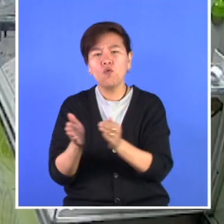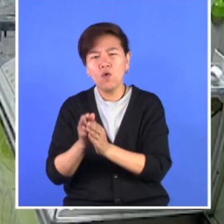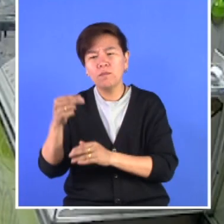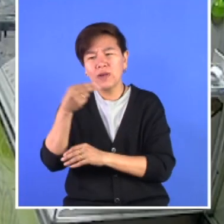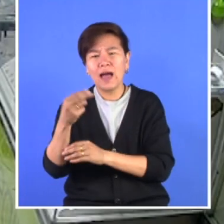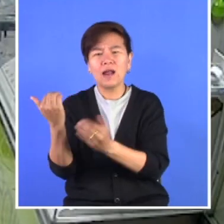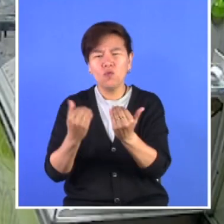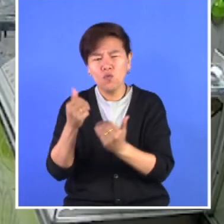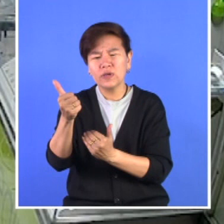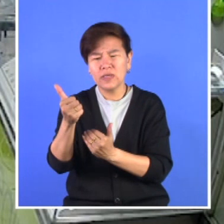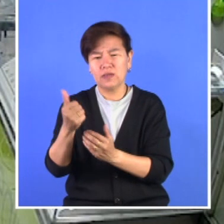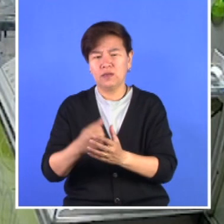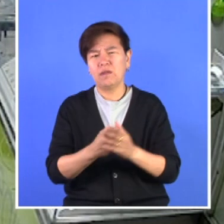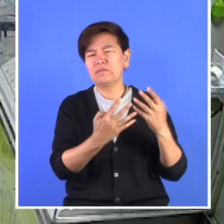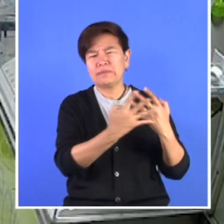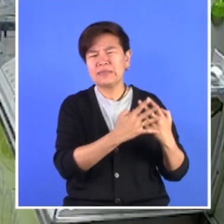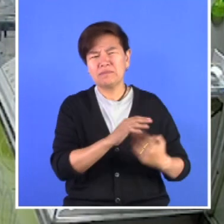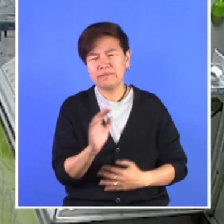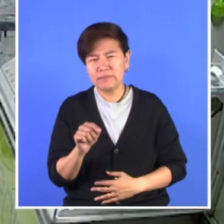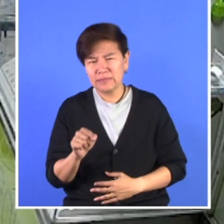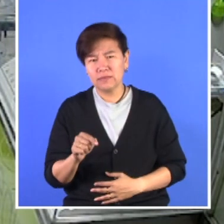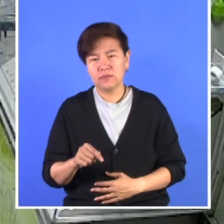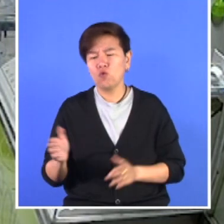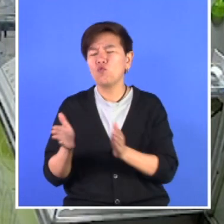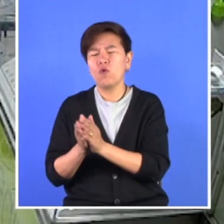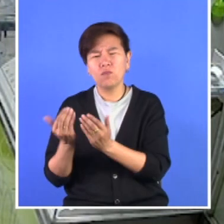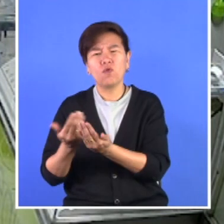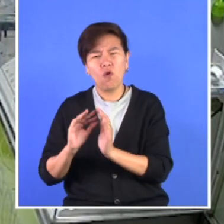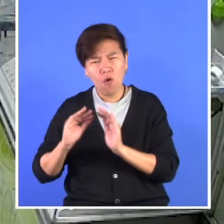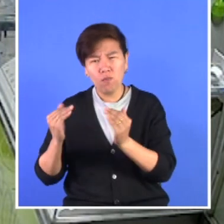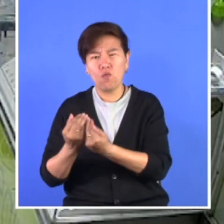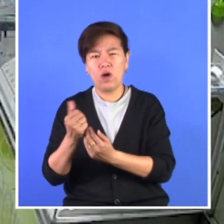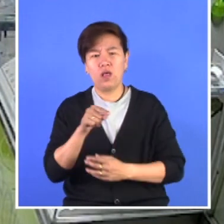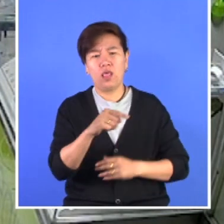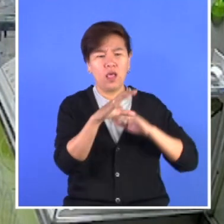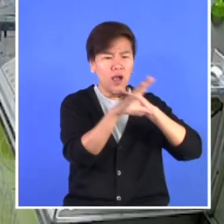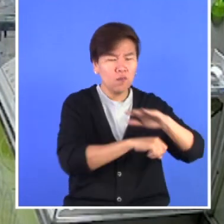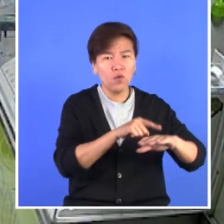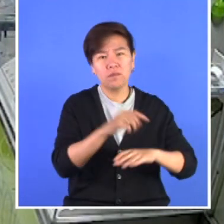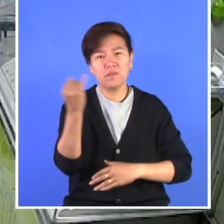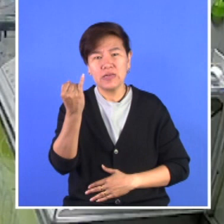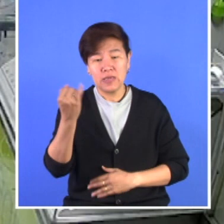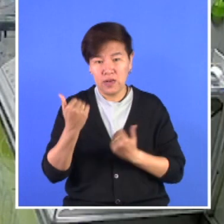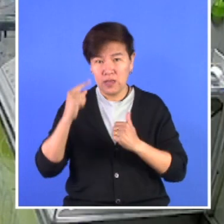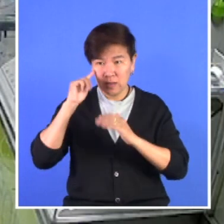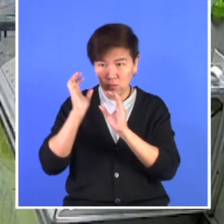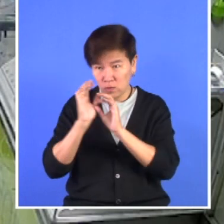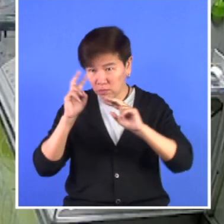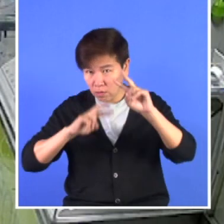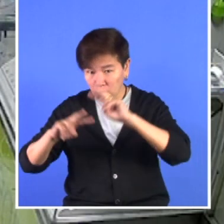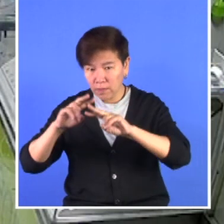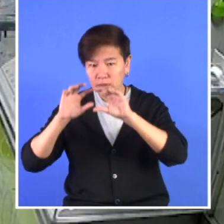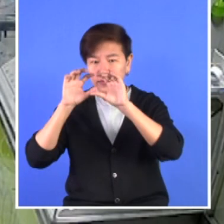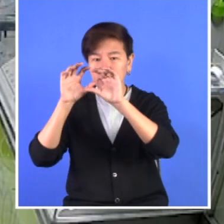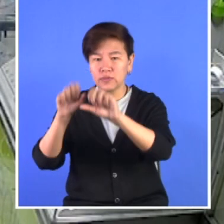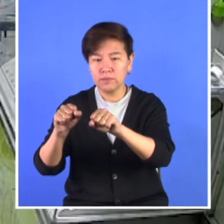กว่าอย่ามาขโมยของแบบนี้เลยมันไม่ดีตอนนี้เดี๋ยวตำรวจจะติดตามตัวคนร้ายมาดำเนินคดีให้ได้นะคะแต่เบื้องต้นเา